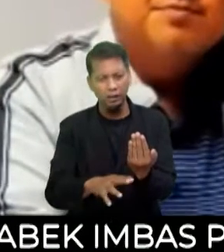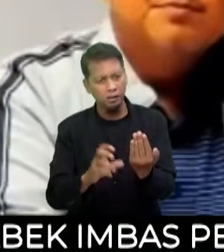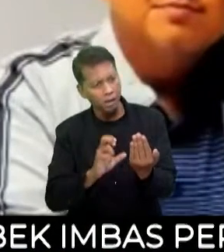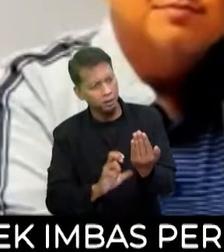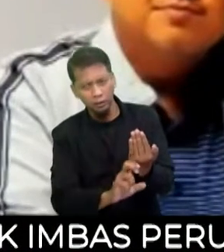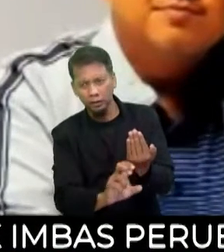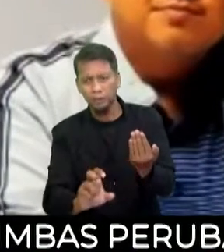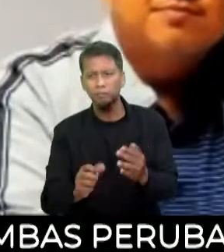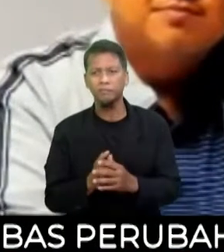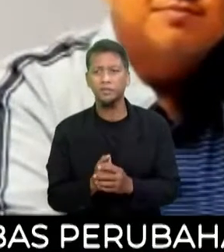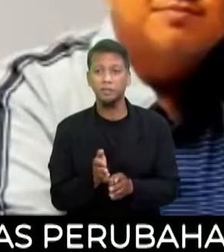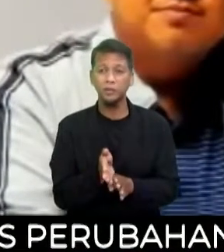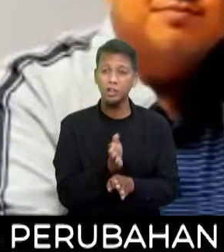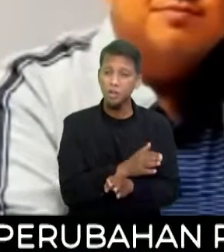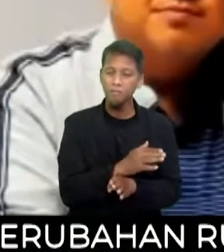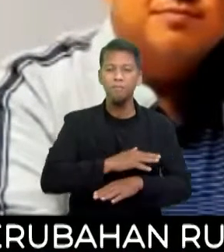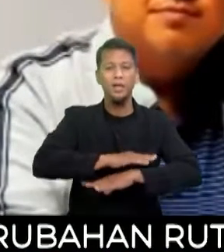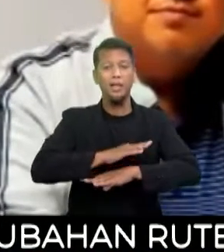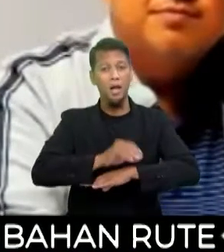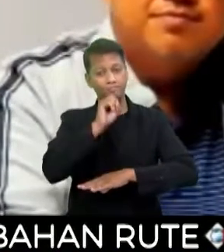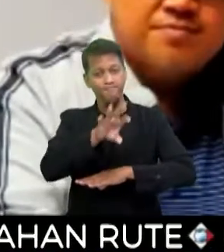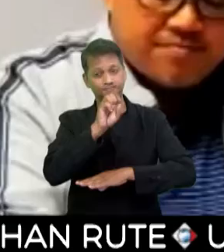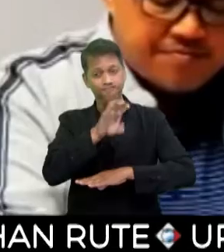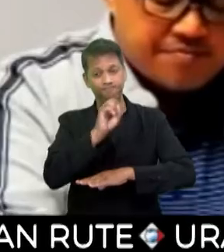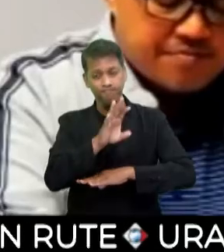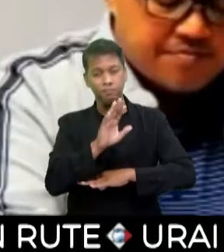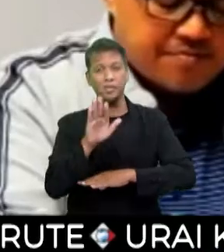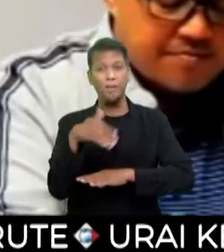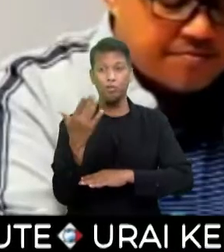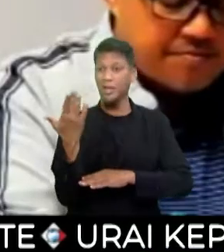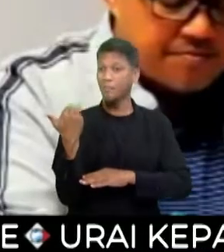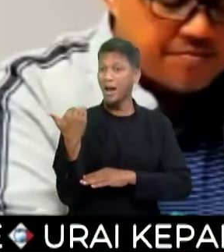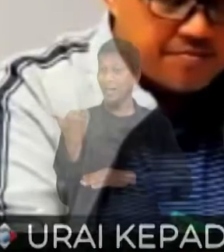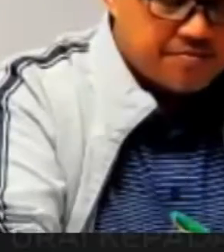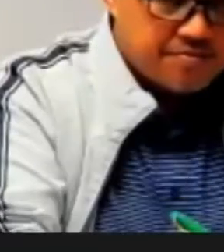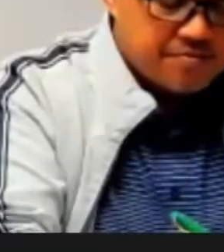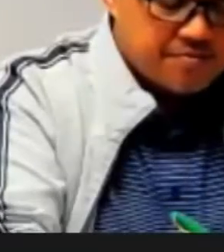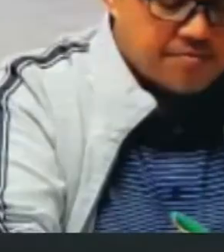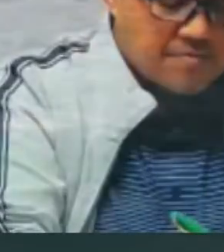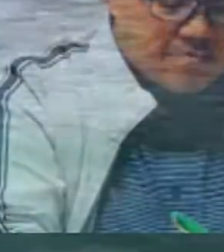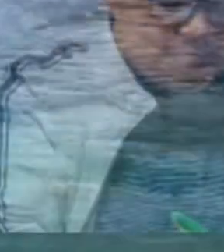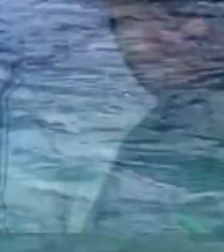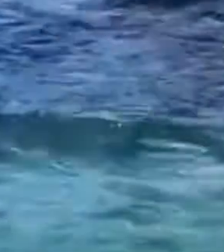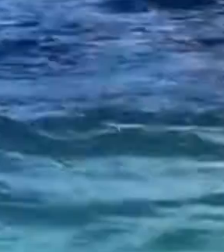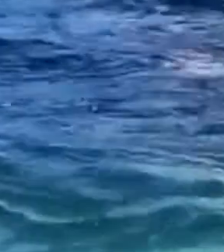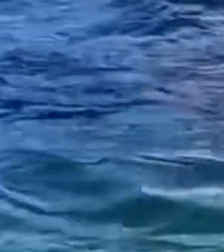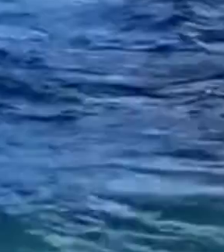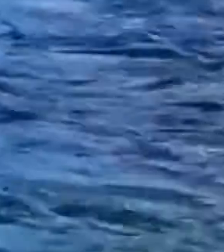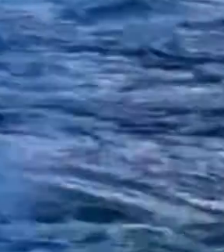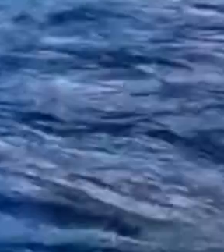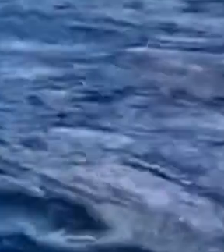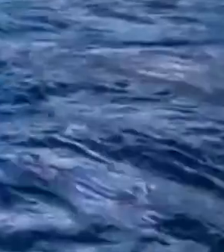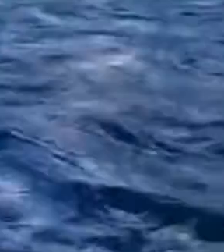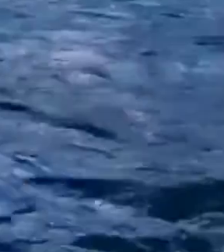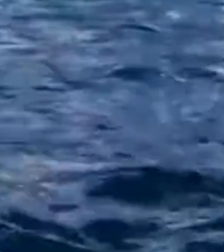Sebelumnya dalam keterangan pers Sabtu lalu, Duta Besar Indonesia untuk Swiss Mulyaman Hadad menyatakan upaya pencarian Emeril Khan terus